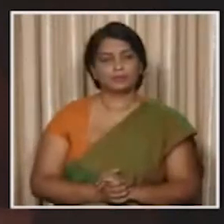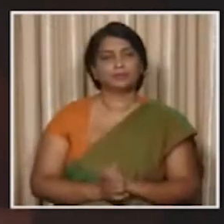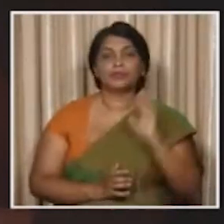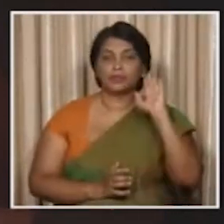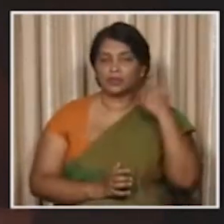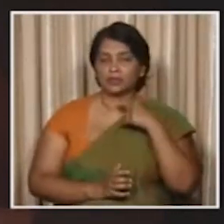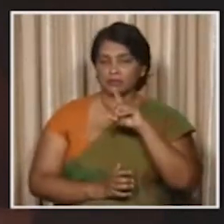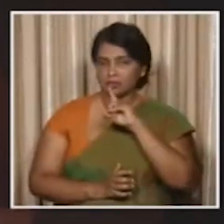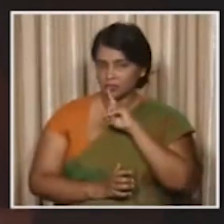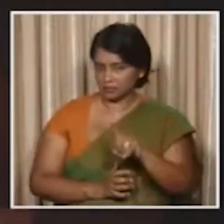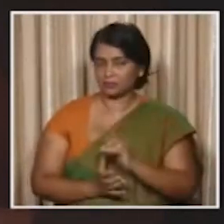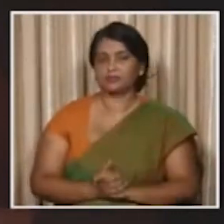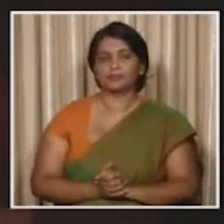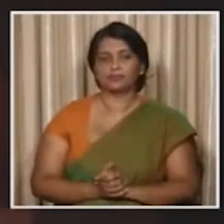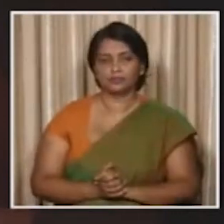මතක් කරන්නට කැමති